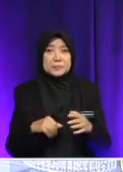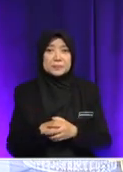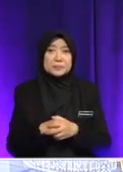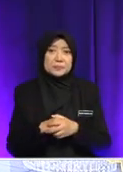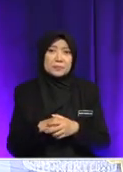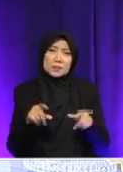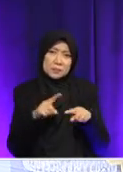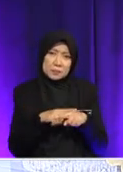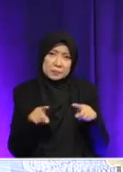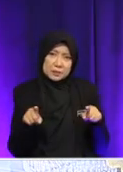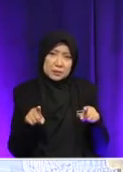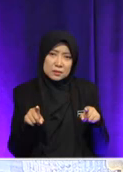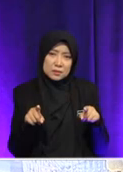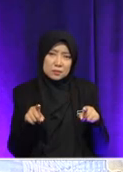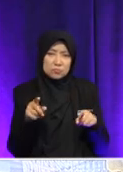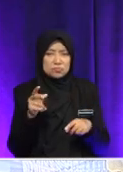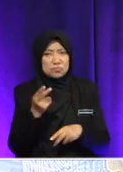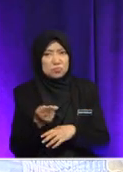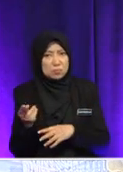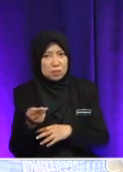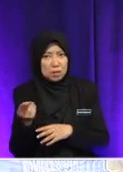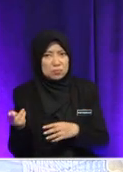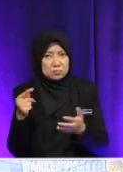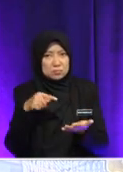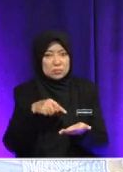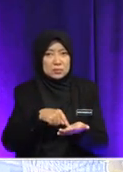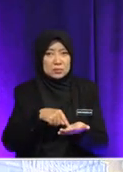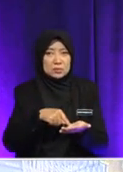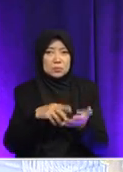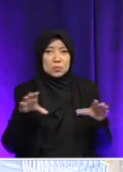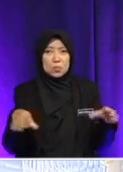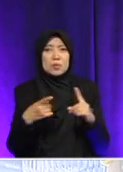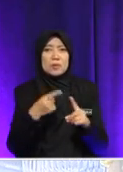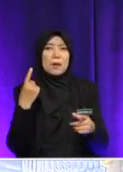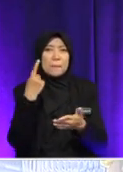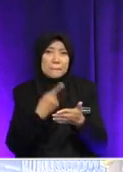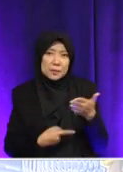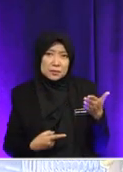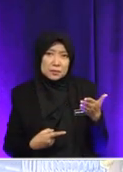tapi kan bahan-bahan semuanya dibuat daripada